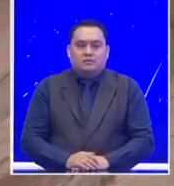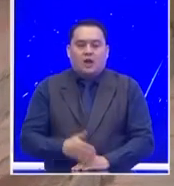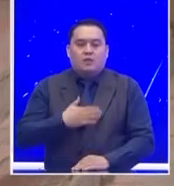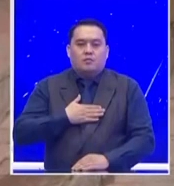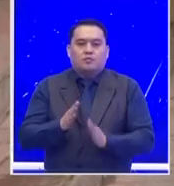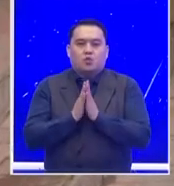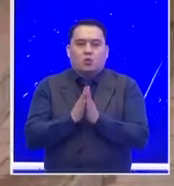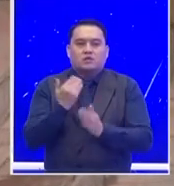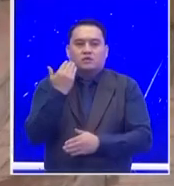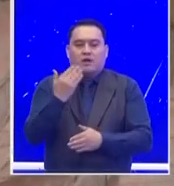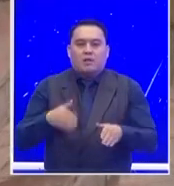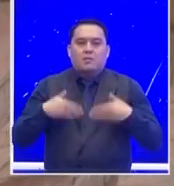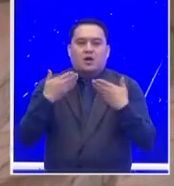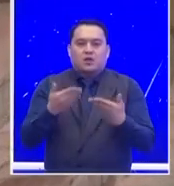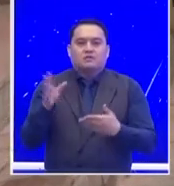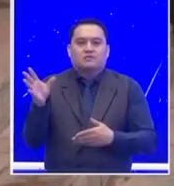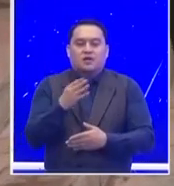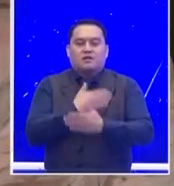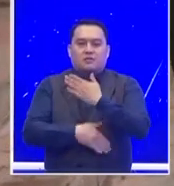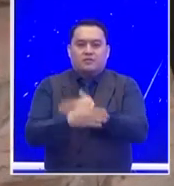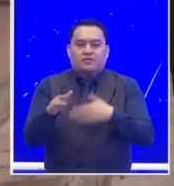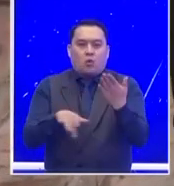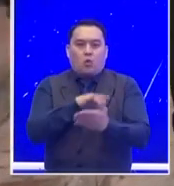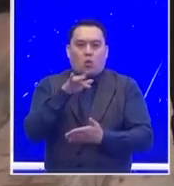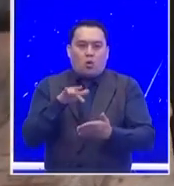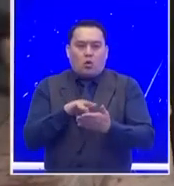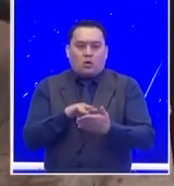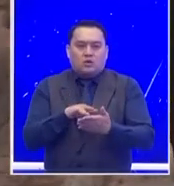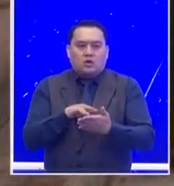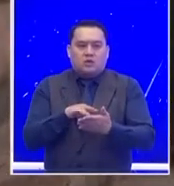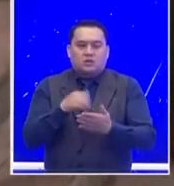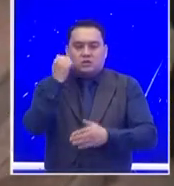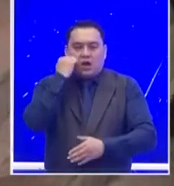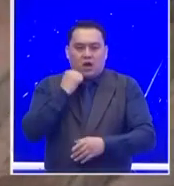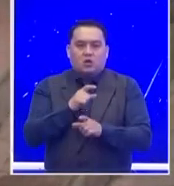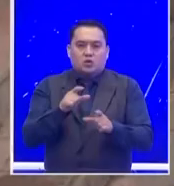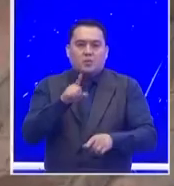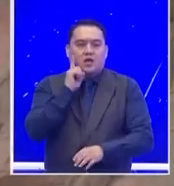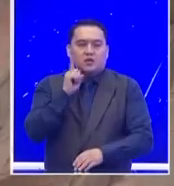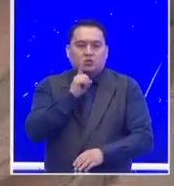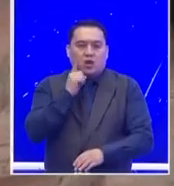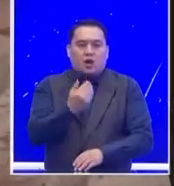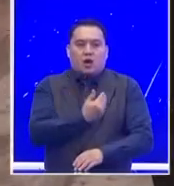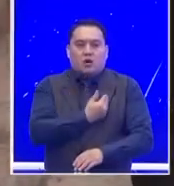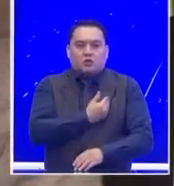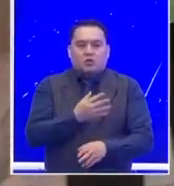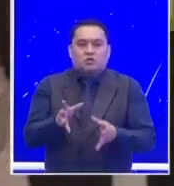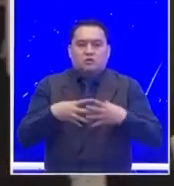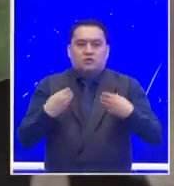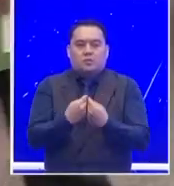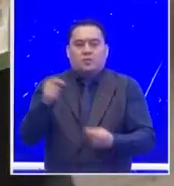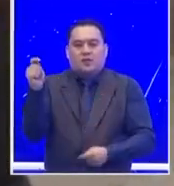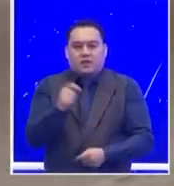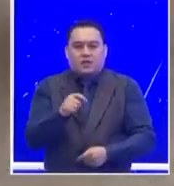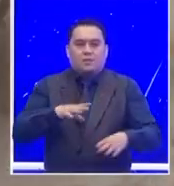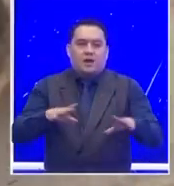Просьба к вам. Я обращаюсь от имени всех инвалидов города. Это и пожилые люди, и молодежь. Я тоже хочу со своей семьей приходить